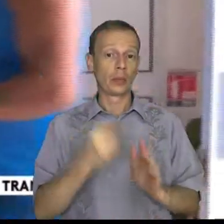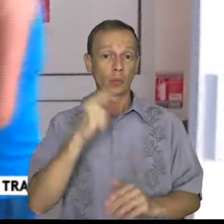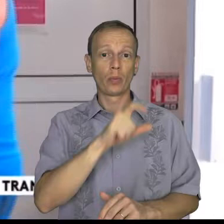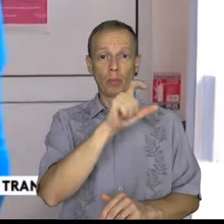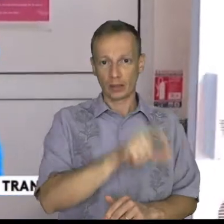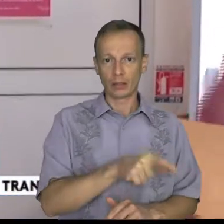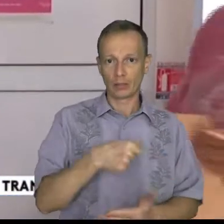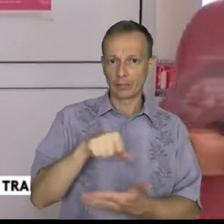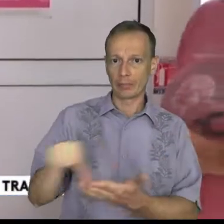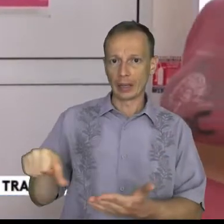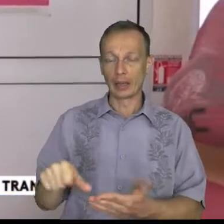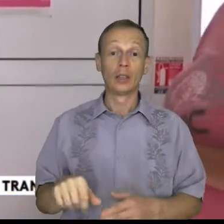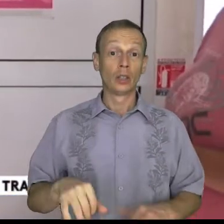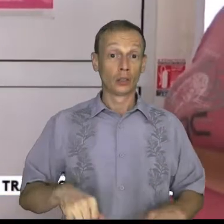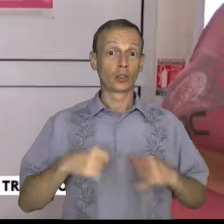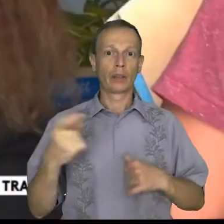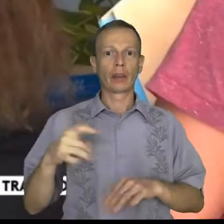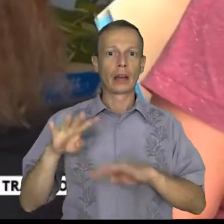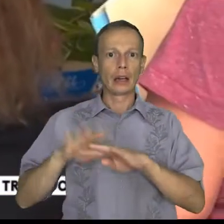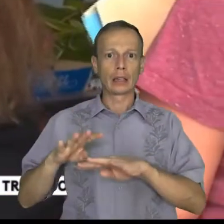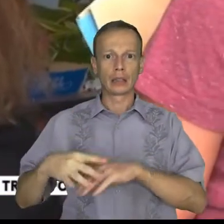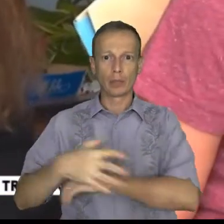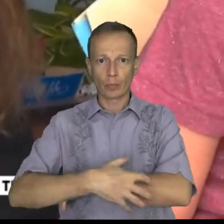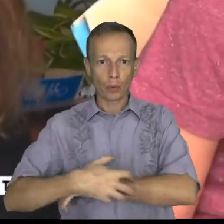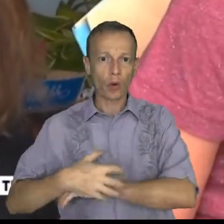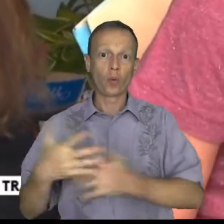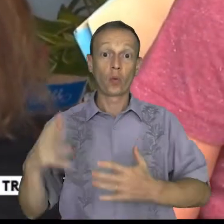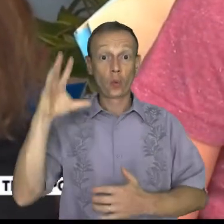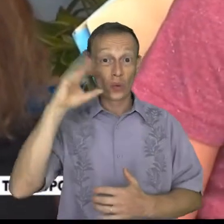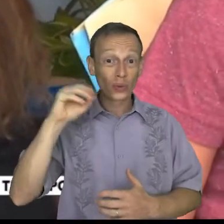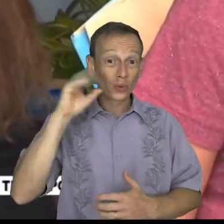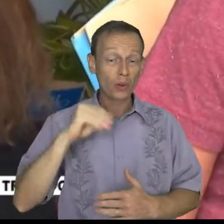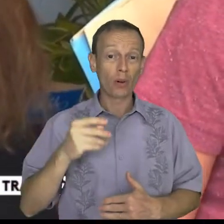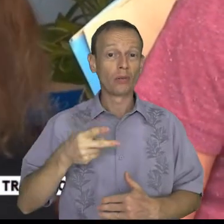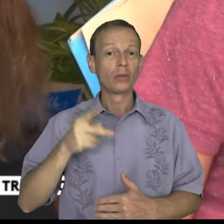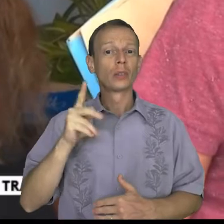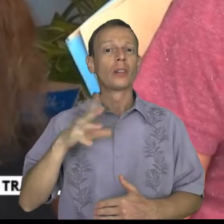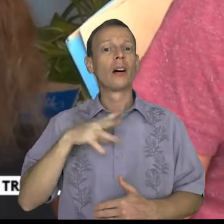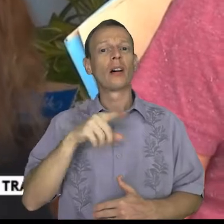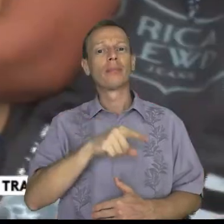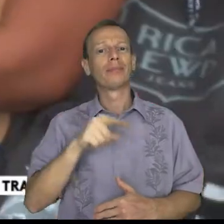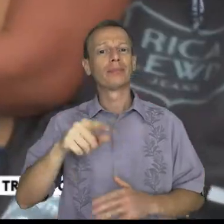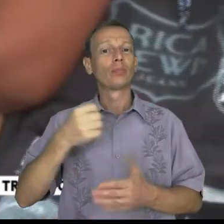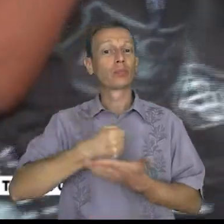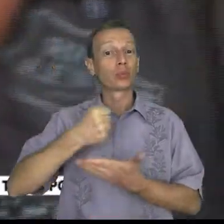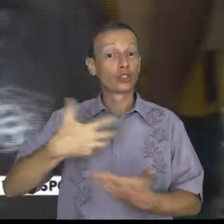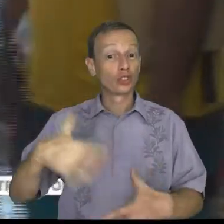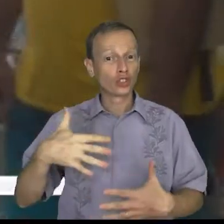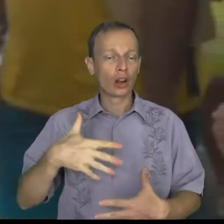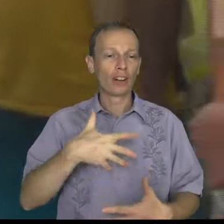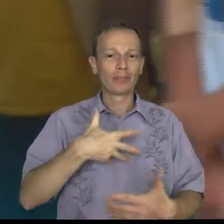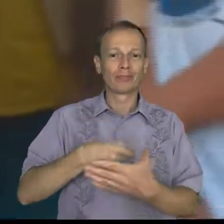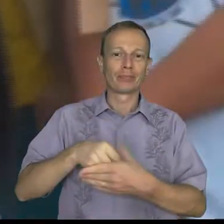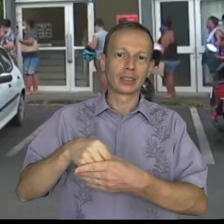000 francs et 20 000 francs seront à la charge du bénéficiaire. Des jeunes prioritaires issus des milieux défavorisés ou des étudiants,